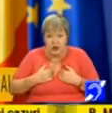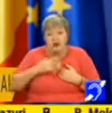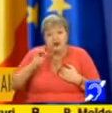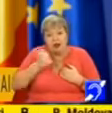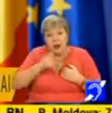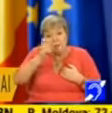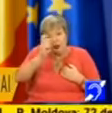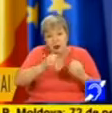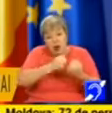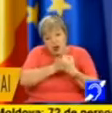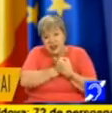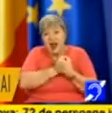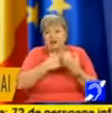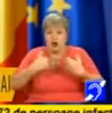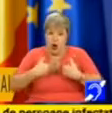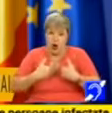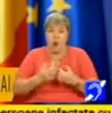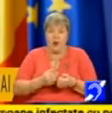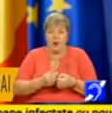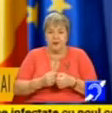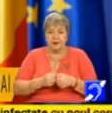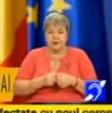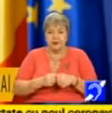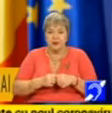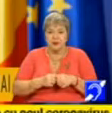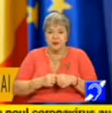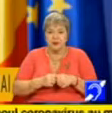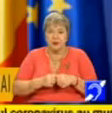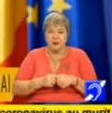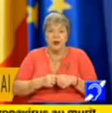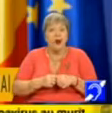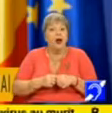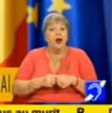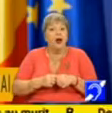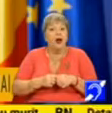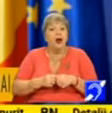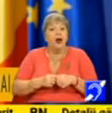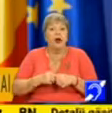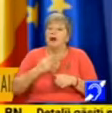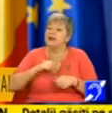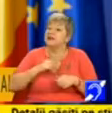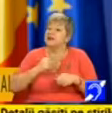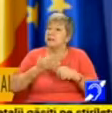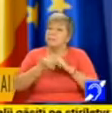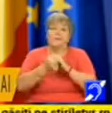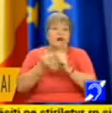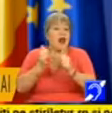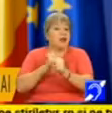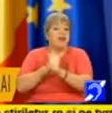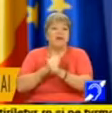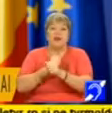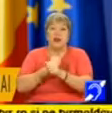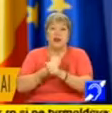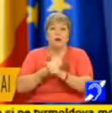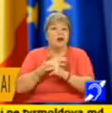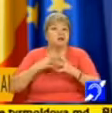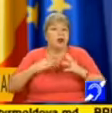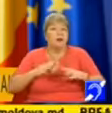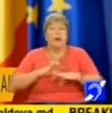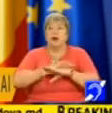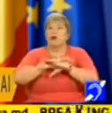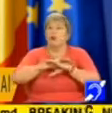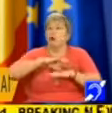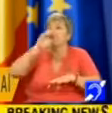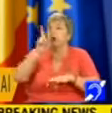apropiați. Este încă prea devreme să relaxăm acum aceste